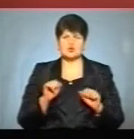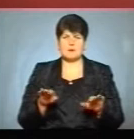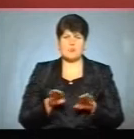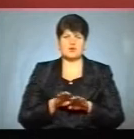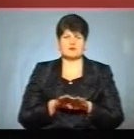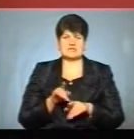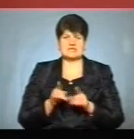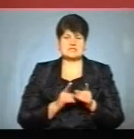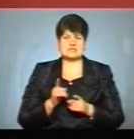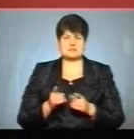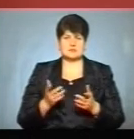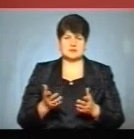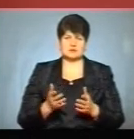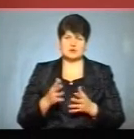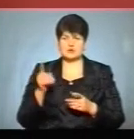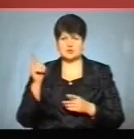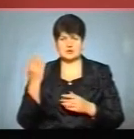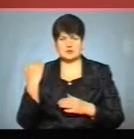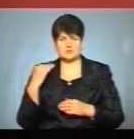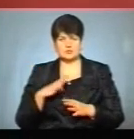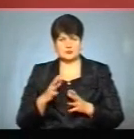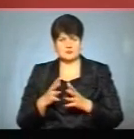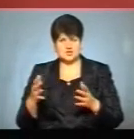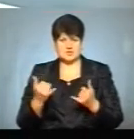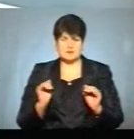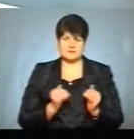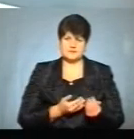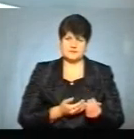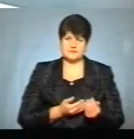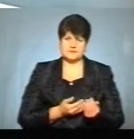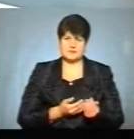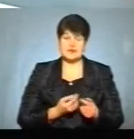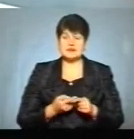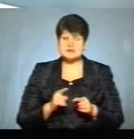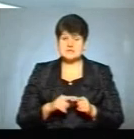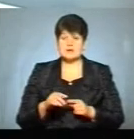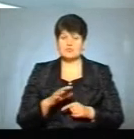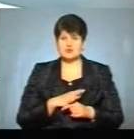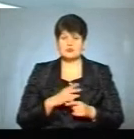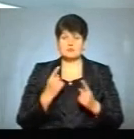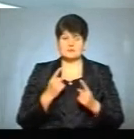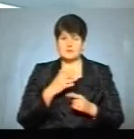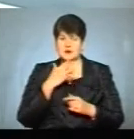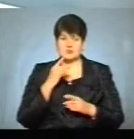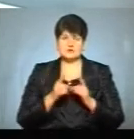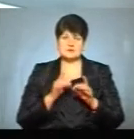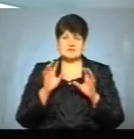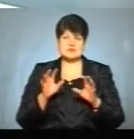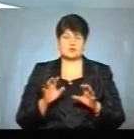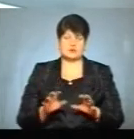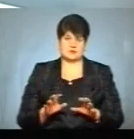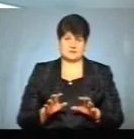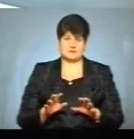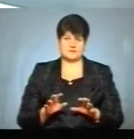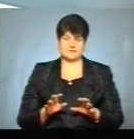тоді було більше, звернень зараз менше? З чим це могло бути пов'язано? Ну, по-перше, це відбулося дуже багато вже змін і в законодавчому плані.